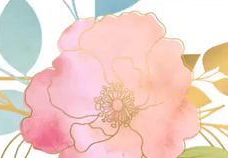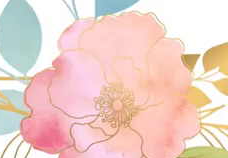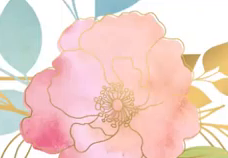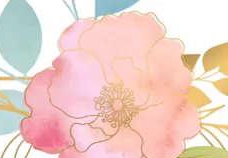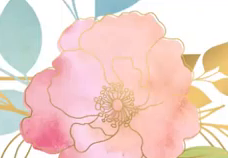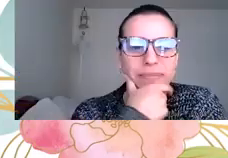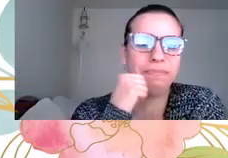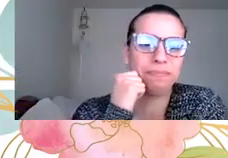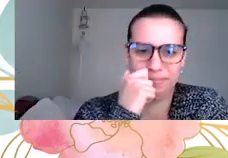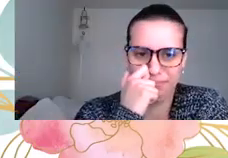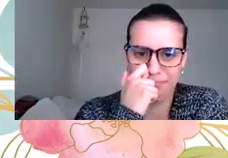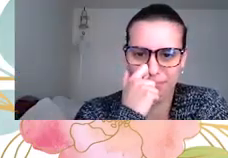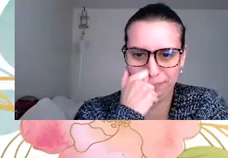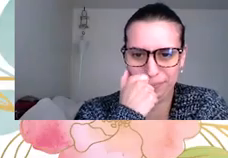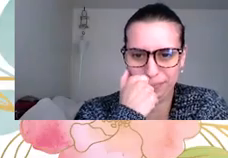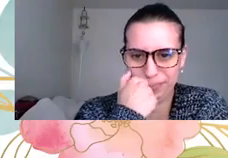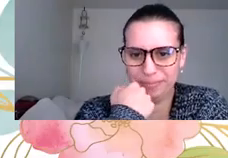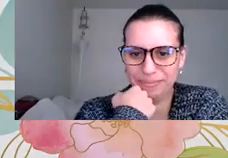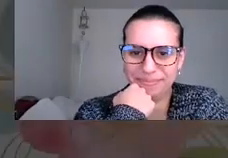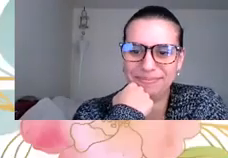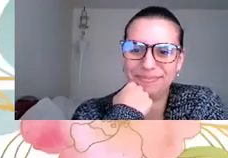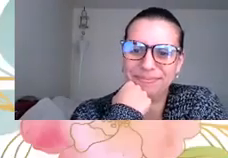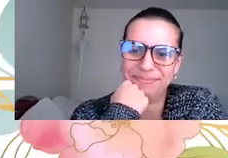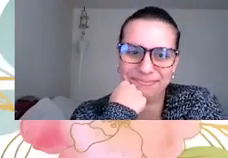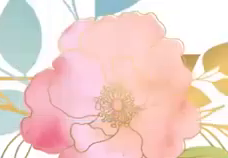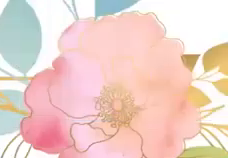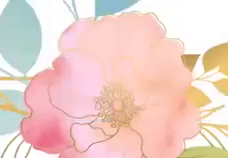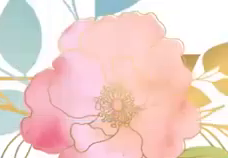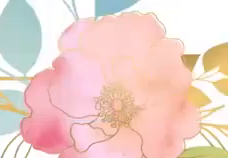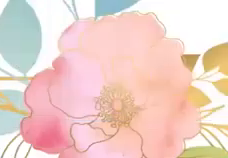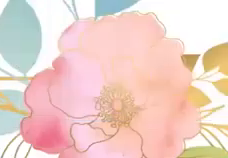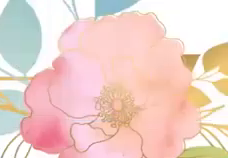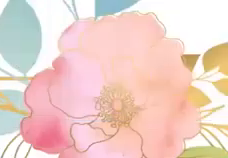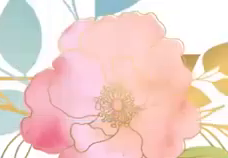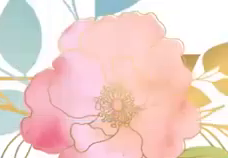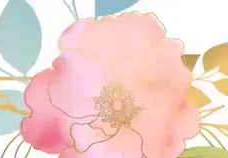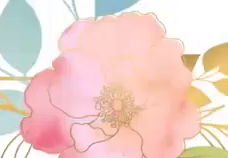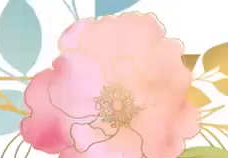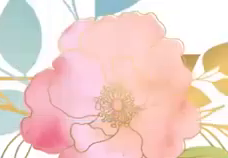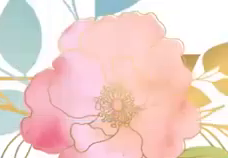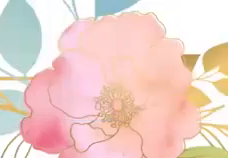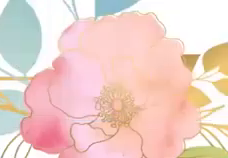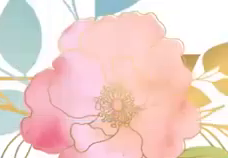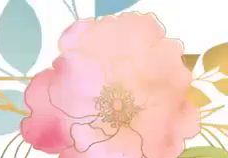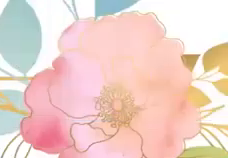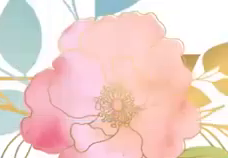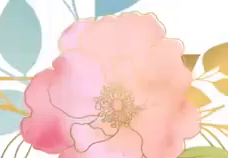Good. Good. All right. How are you? Is как дела?